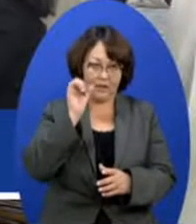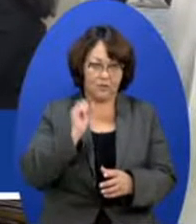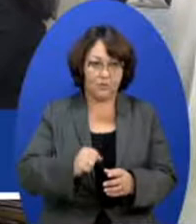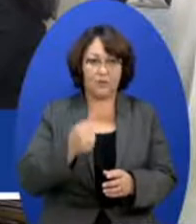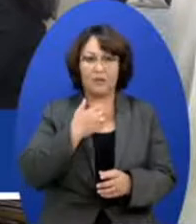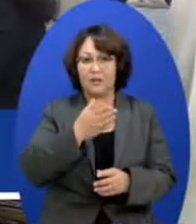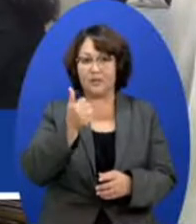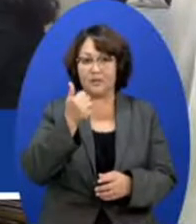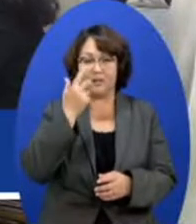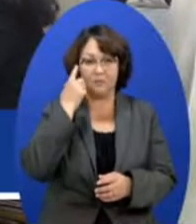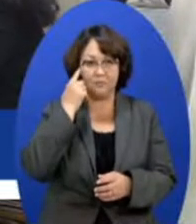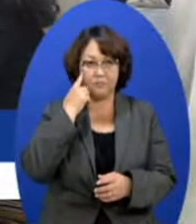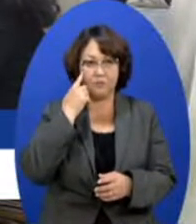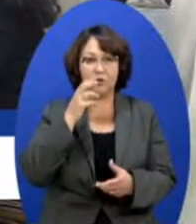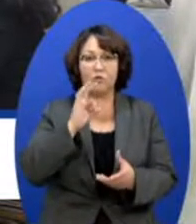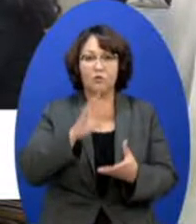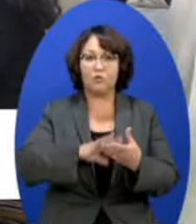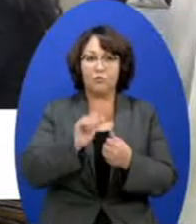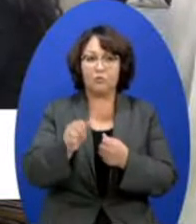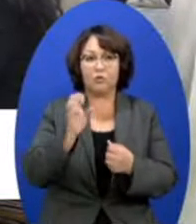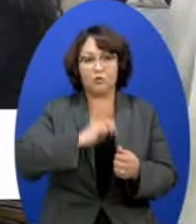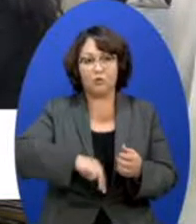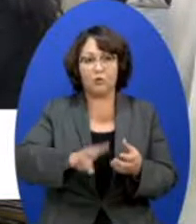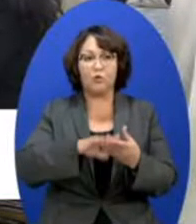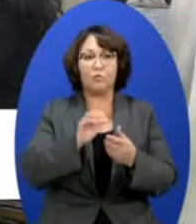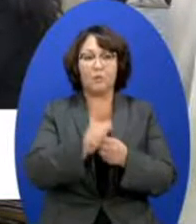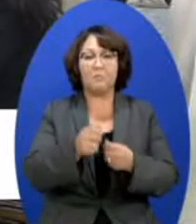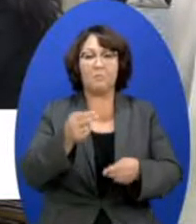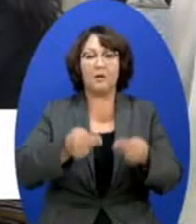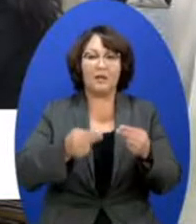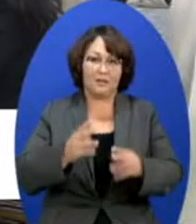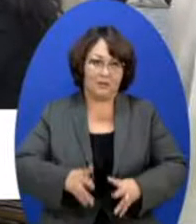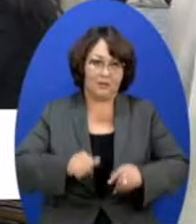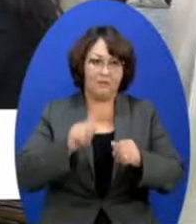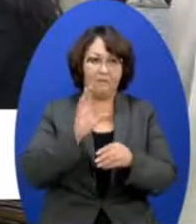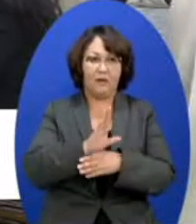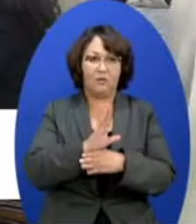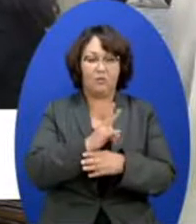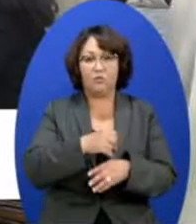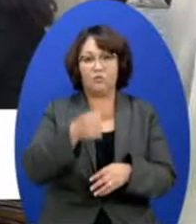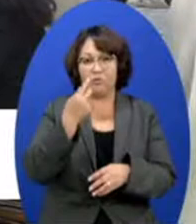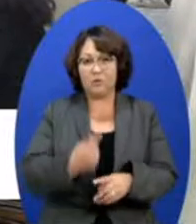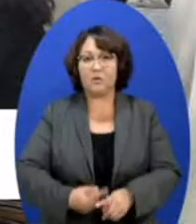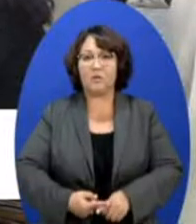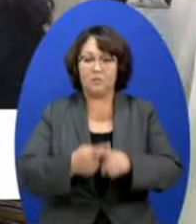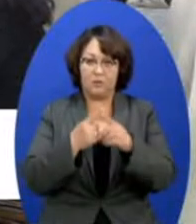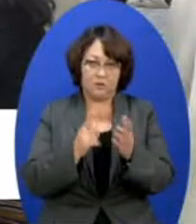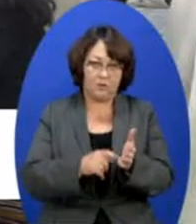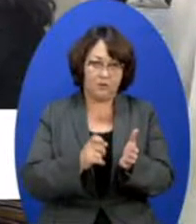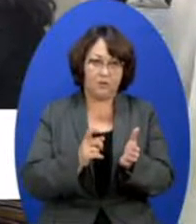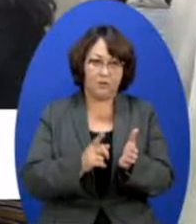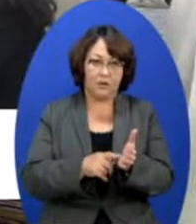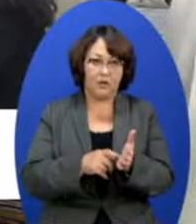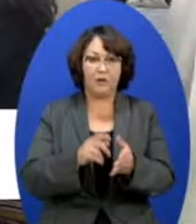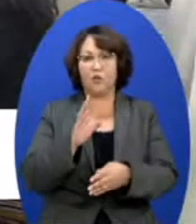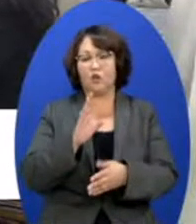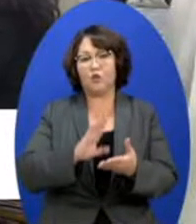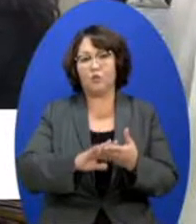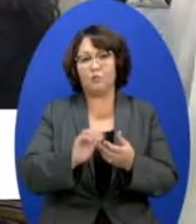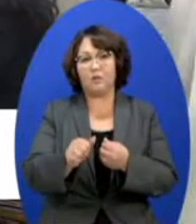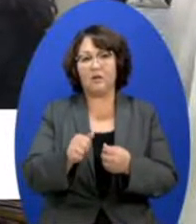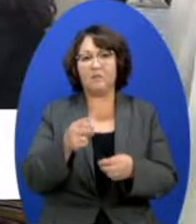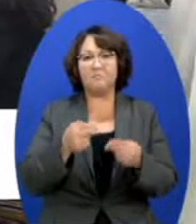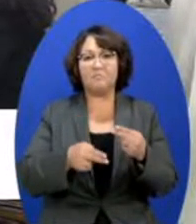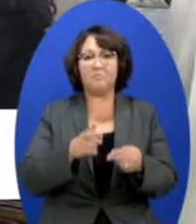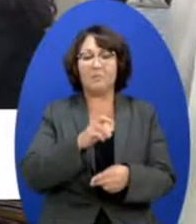байгаа. Өв төлөхийн тулд төлбөрийн баланс сайжрах ёстой. Валютын өс нэмэгдэх ёстой. За төлбөрийн баланс